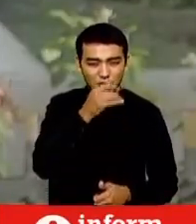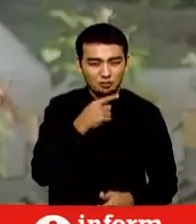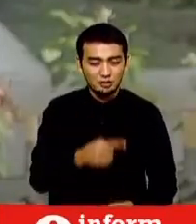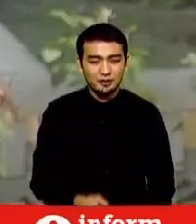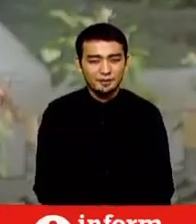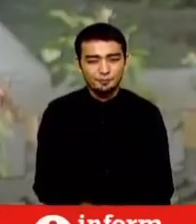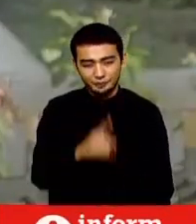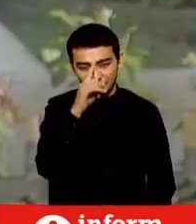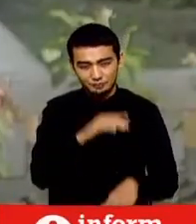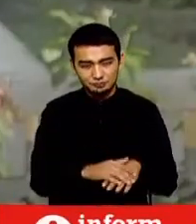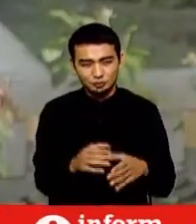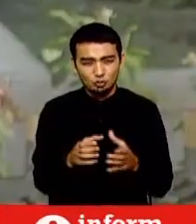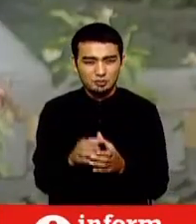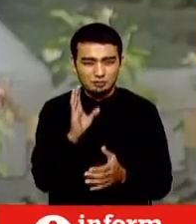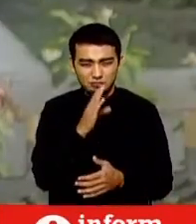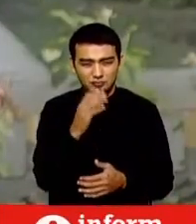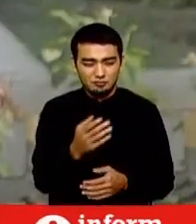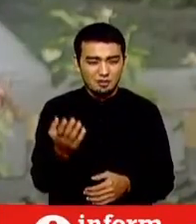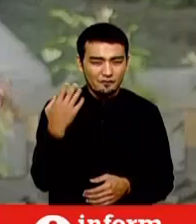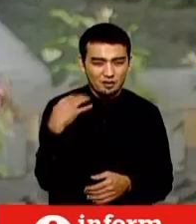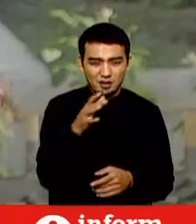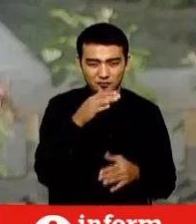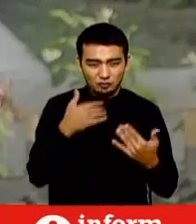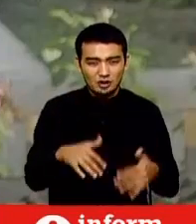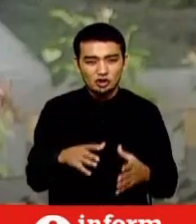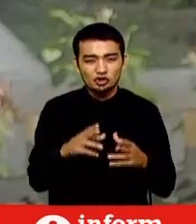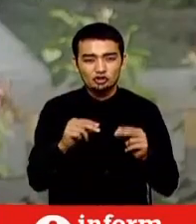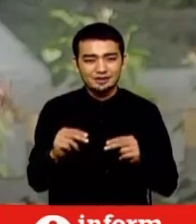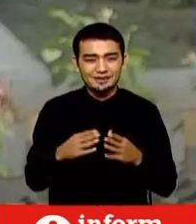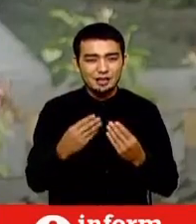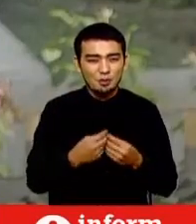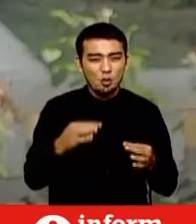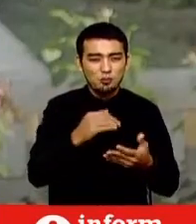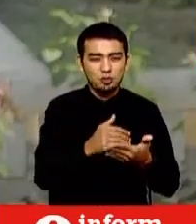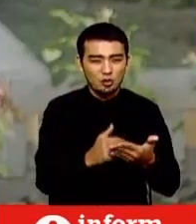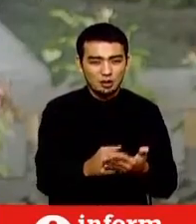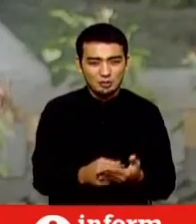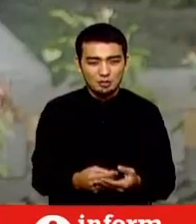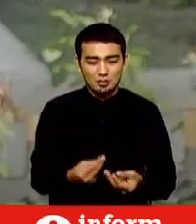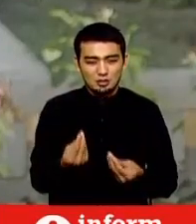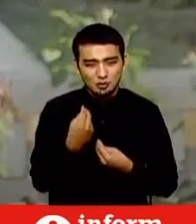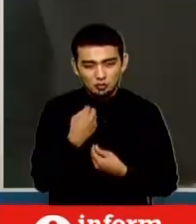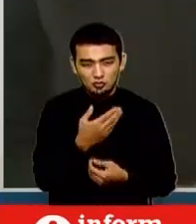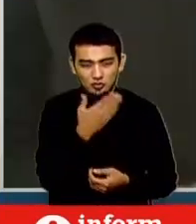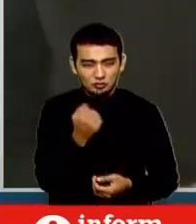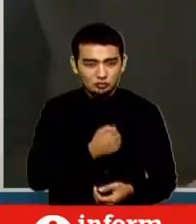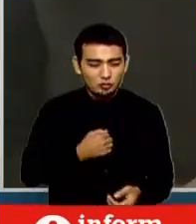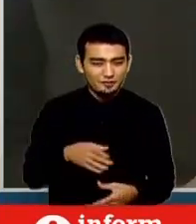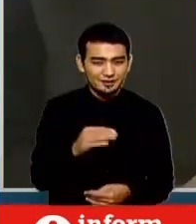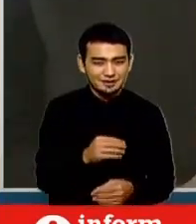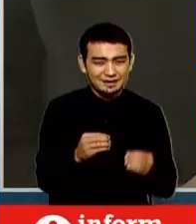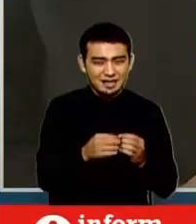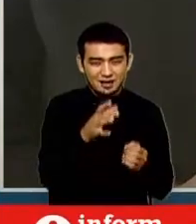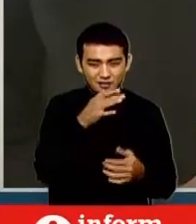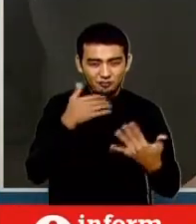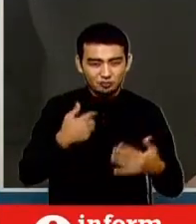Әкімдік алдына жиналған бір топ ана талай жыл өтсе де бақытты отбасы бағдарламасының шапағаты бұйырмай ақ қойды деп ашулы. Көбі 10